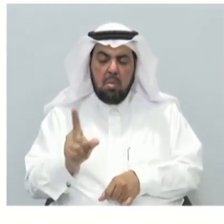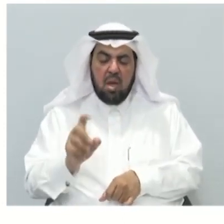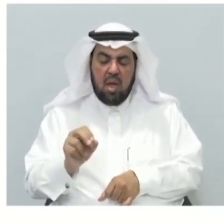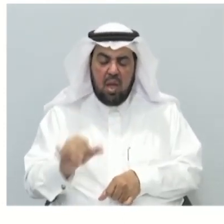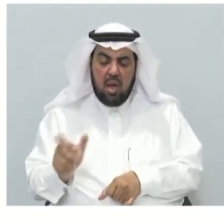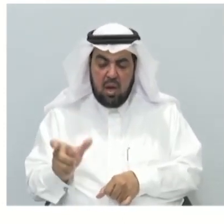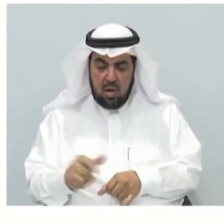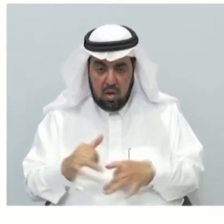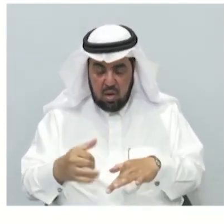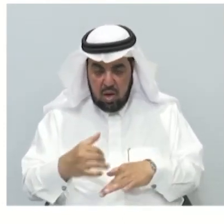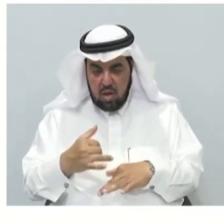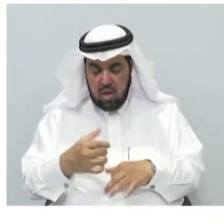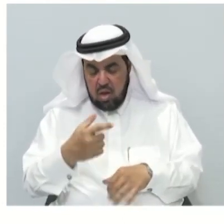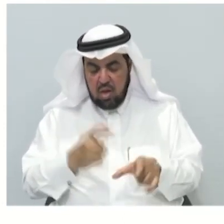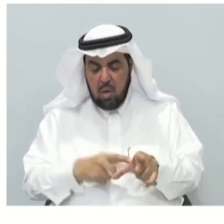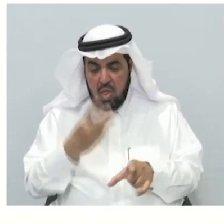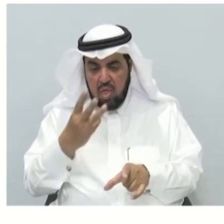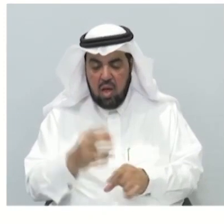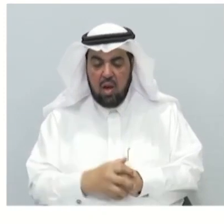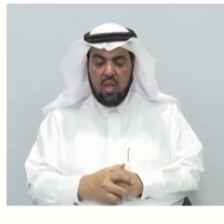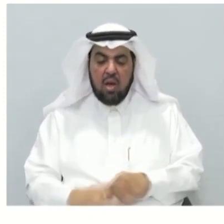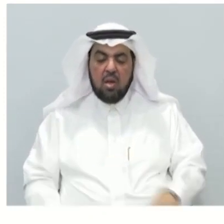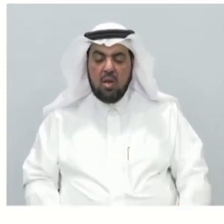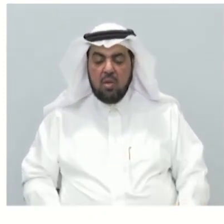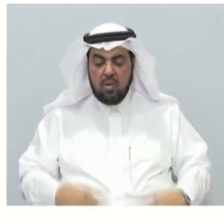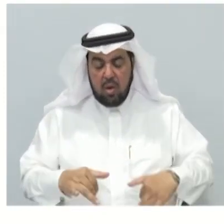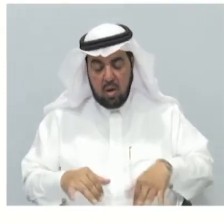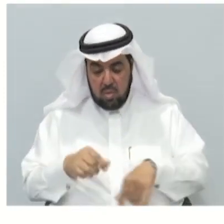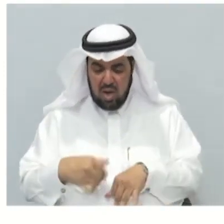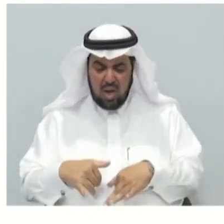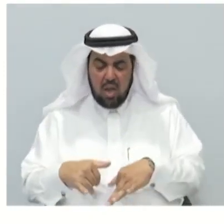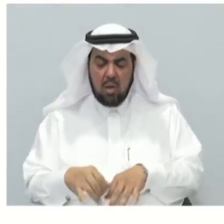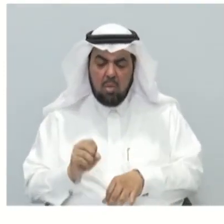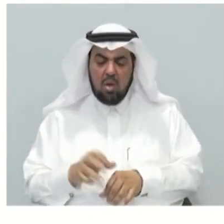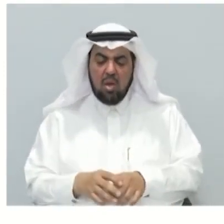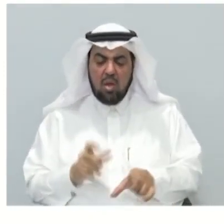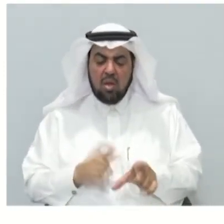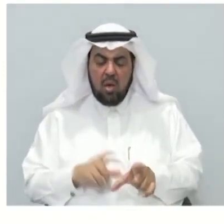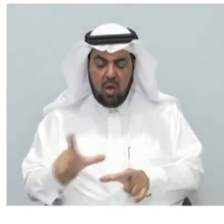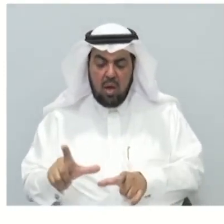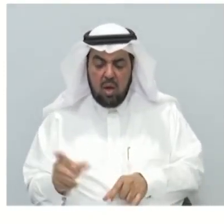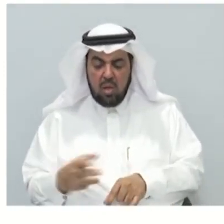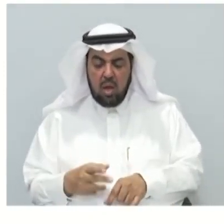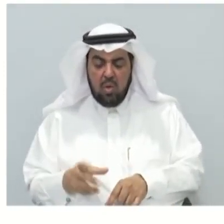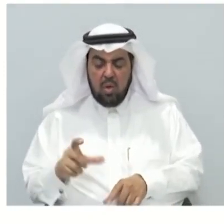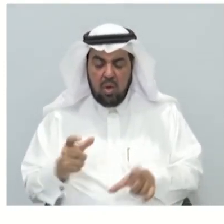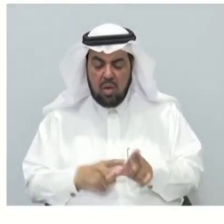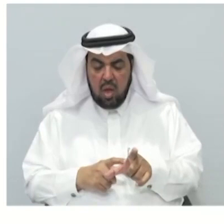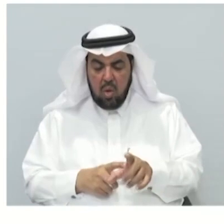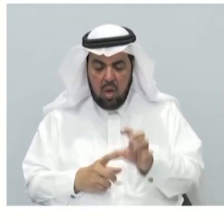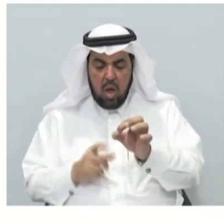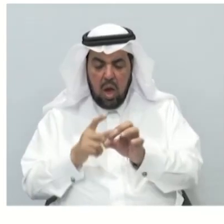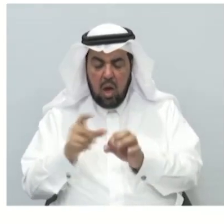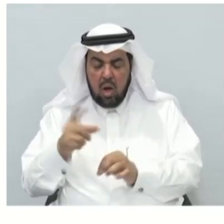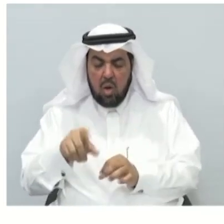الثالثه طيب من خلال هذا المعطى الزاويه ال تطابق الزاويه كيو والزاويه ام